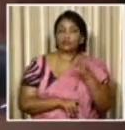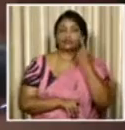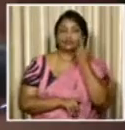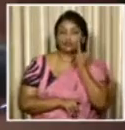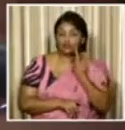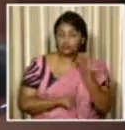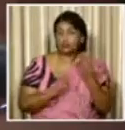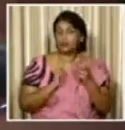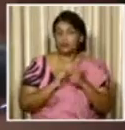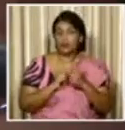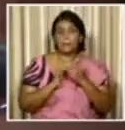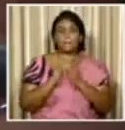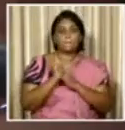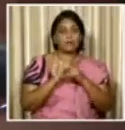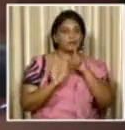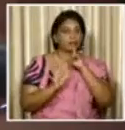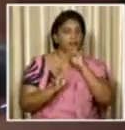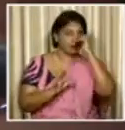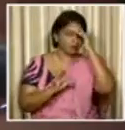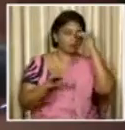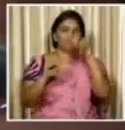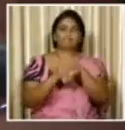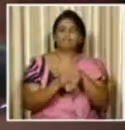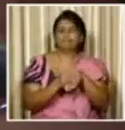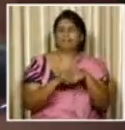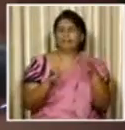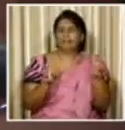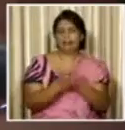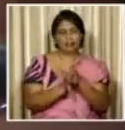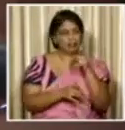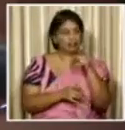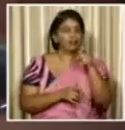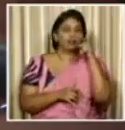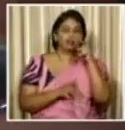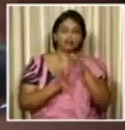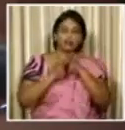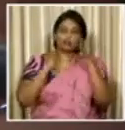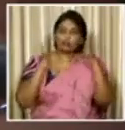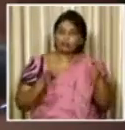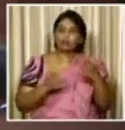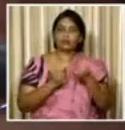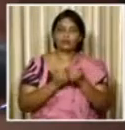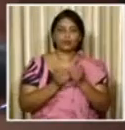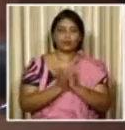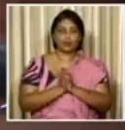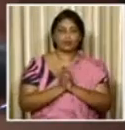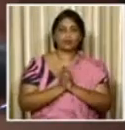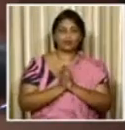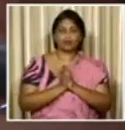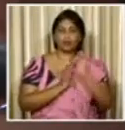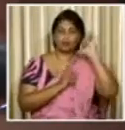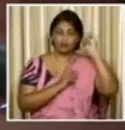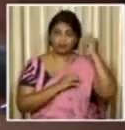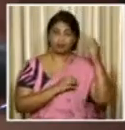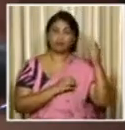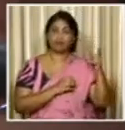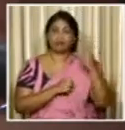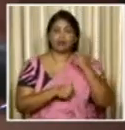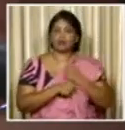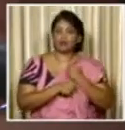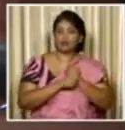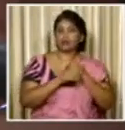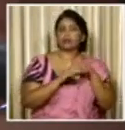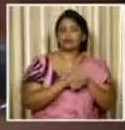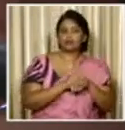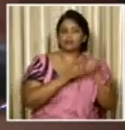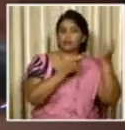wachikayata Mahinda yapahira una. Mokada? Ohu munataram pramanayata tamange swamiyannu Andu niyojane